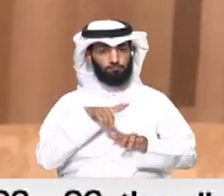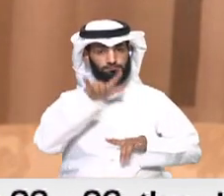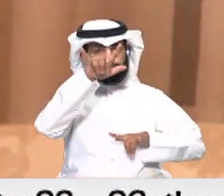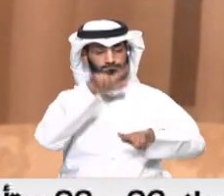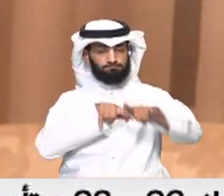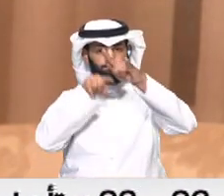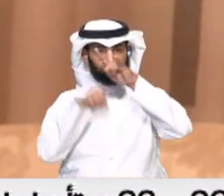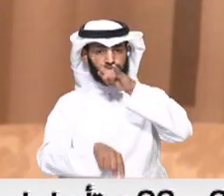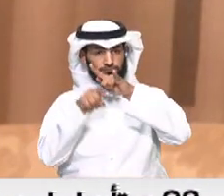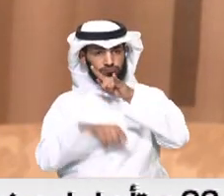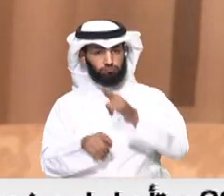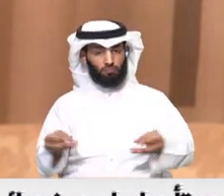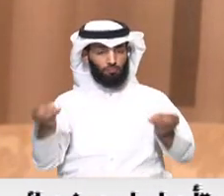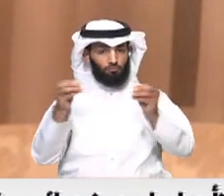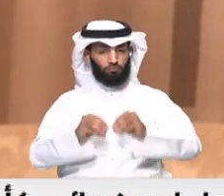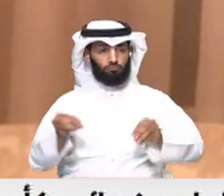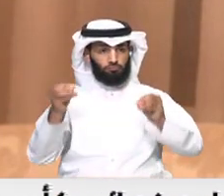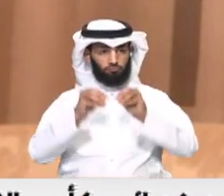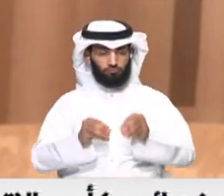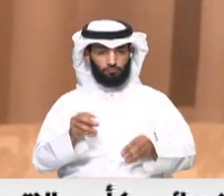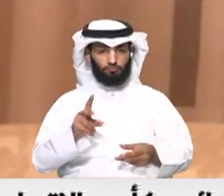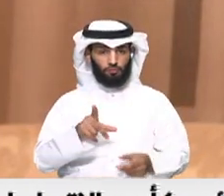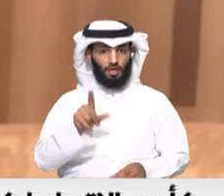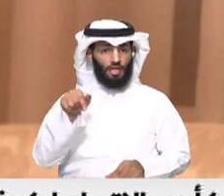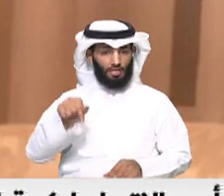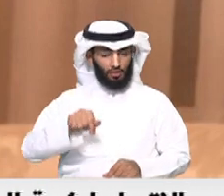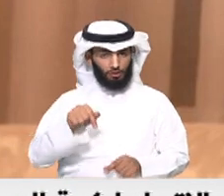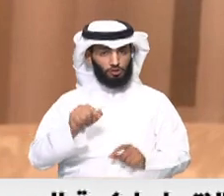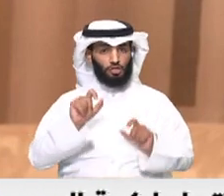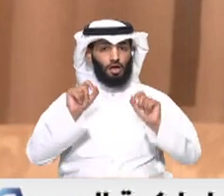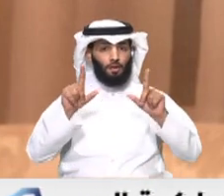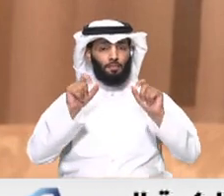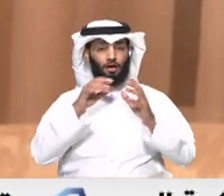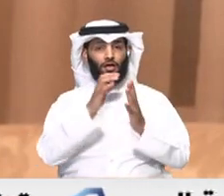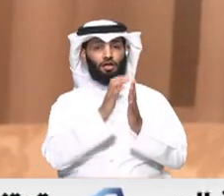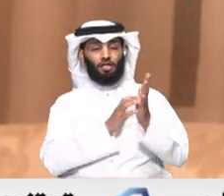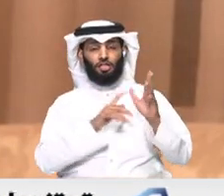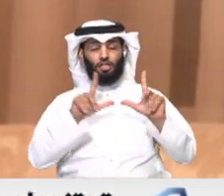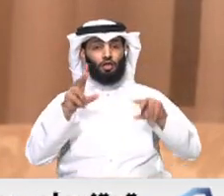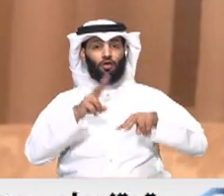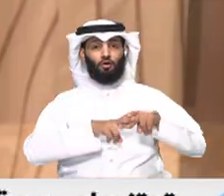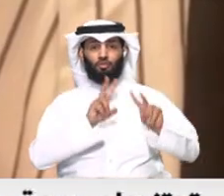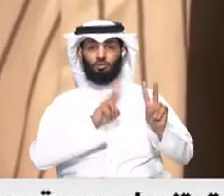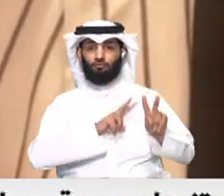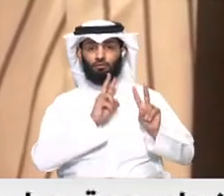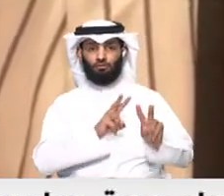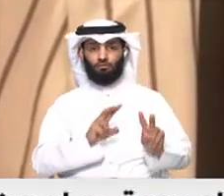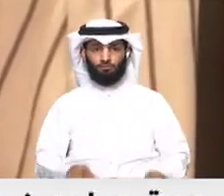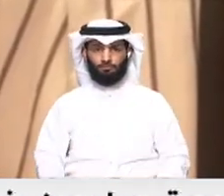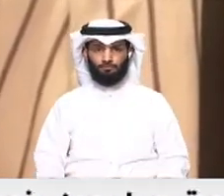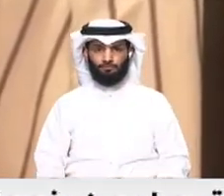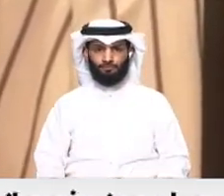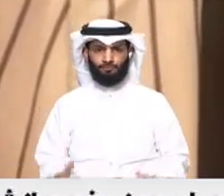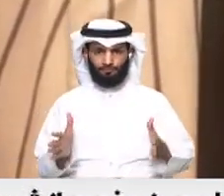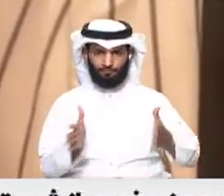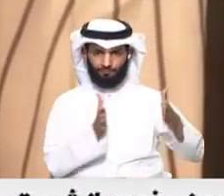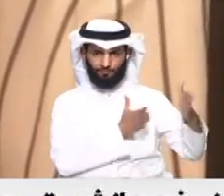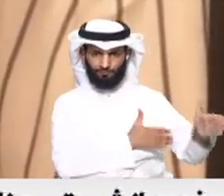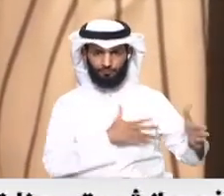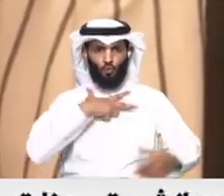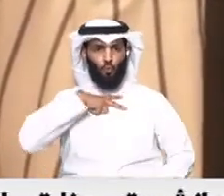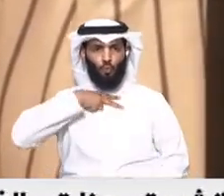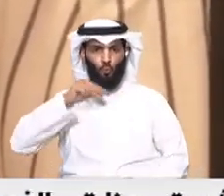التصاريح الإسرائيلية. أما فيما يخص تحضيرات الحكومة اللبنانية